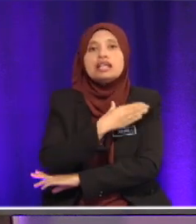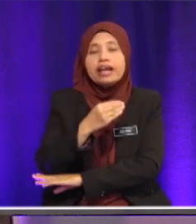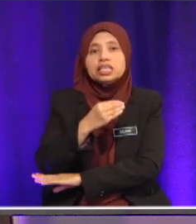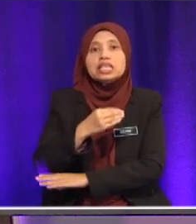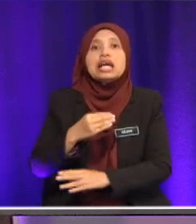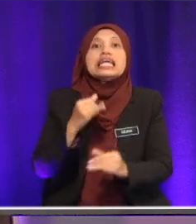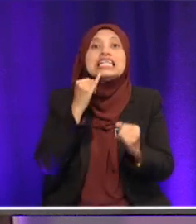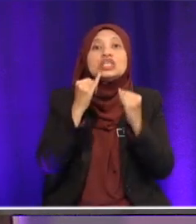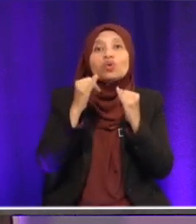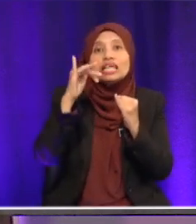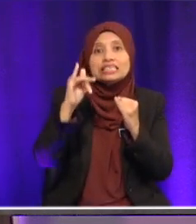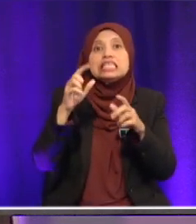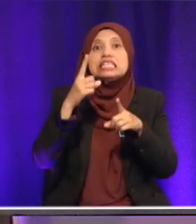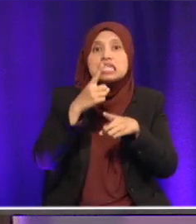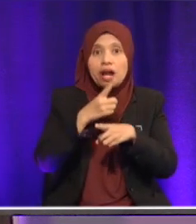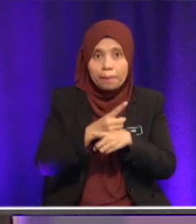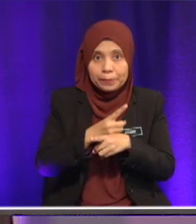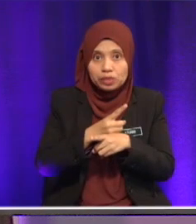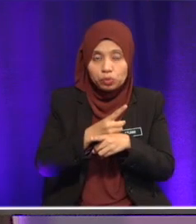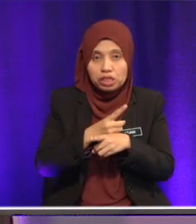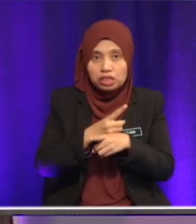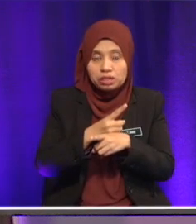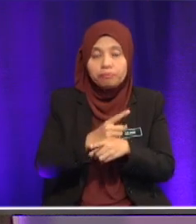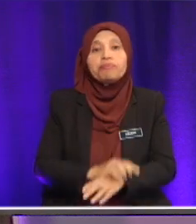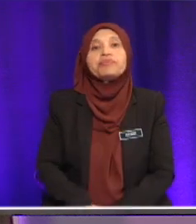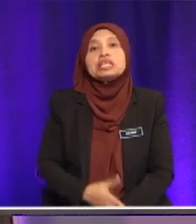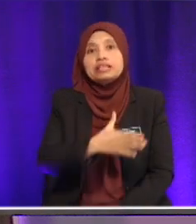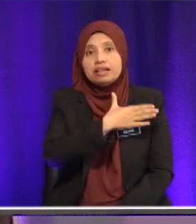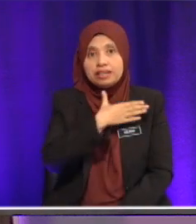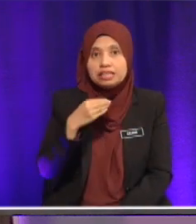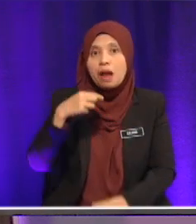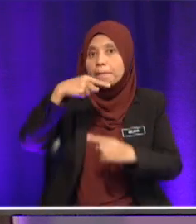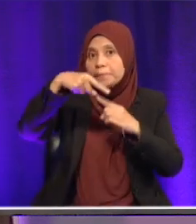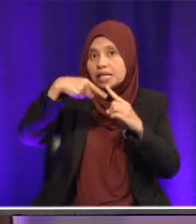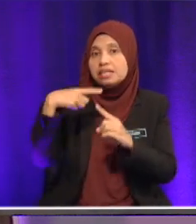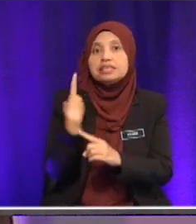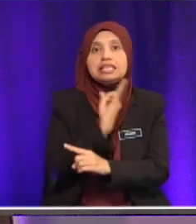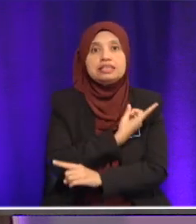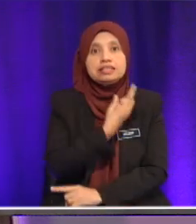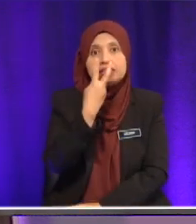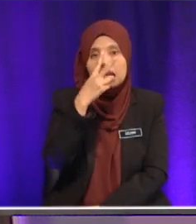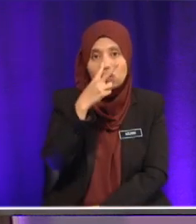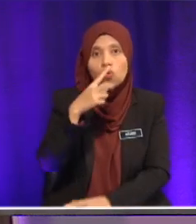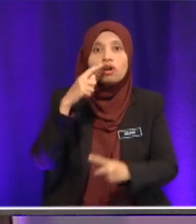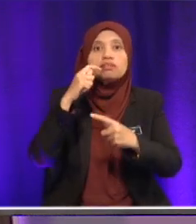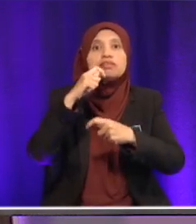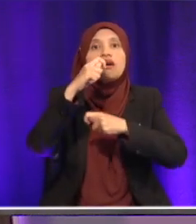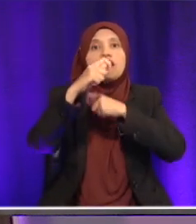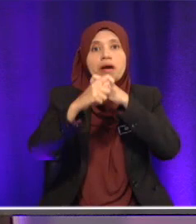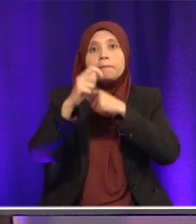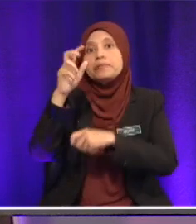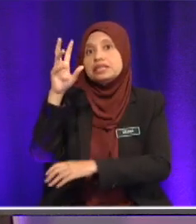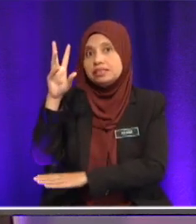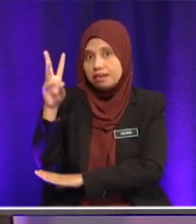bertata Susila pada tahap terperinci dan bila kita melihat kepada tahap 6 beli